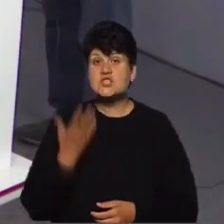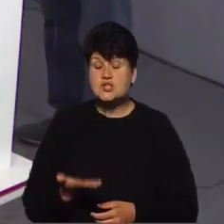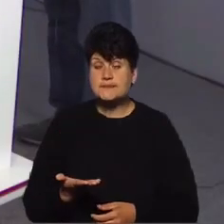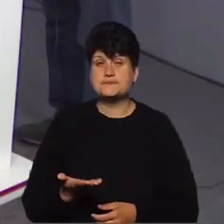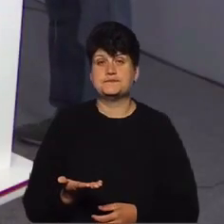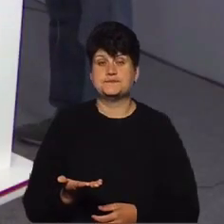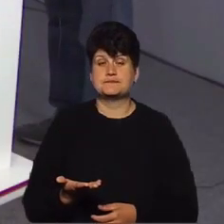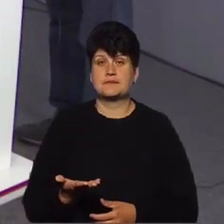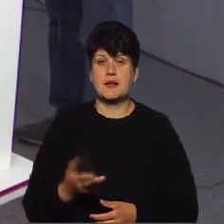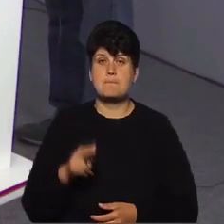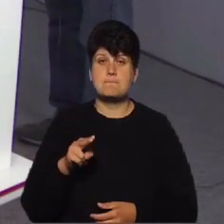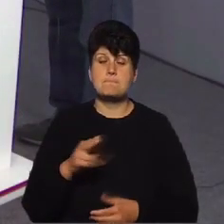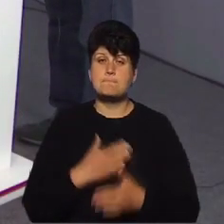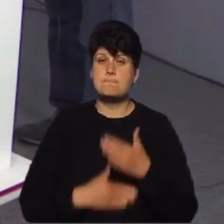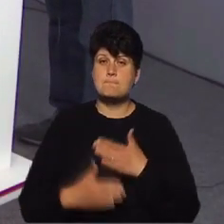паралімпійська,